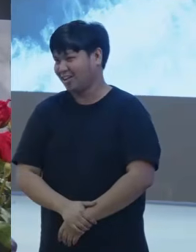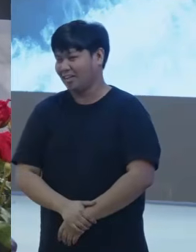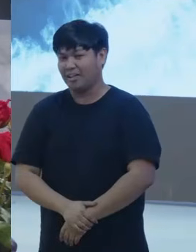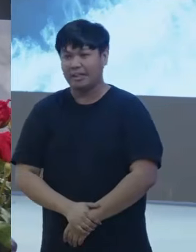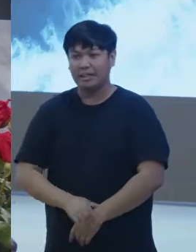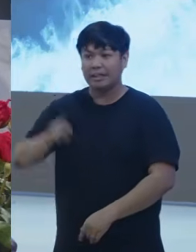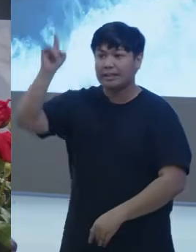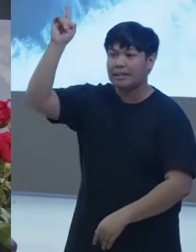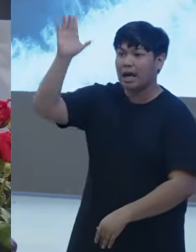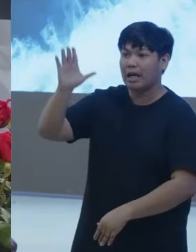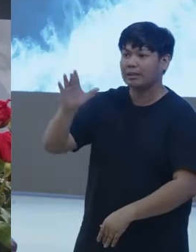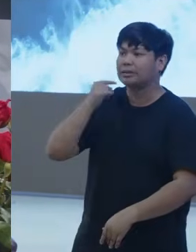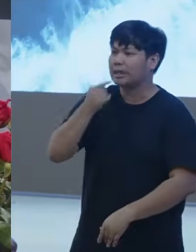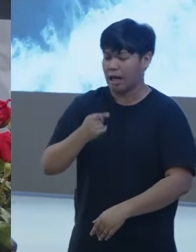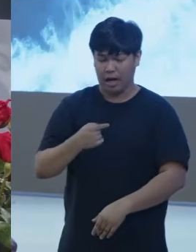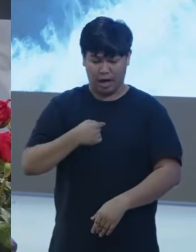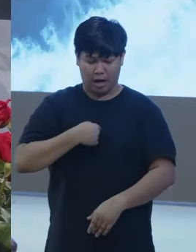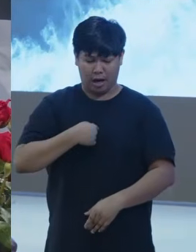Pero hindi tayo ganun.